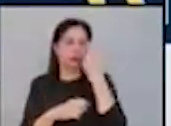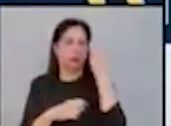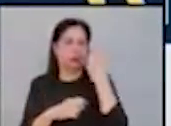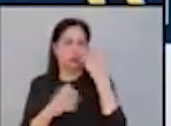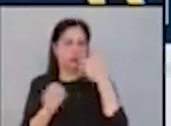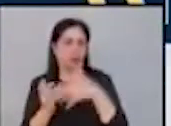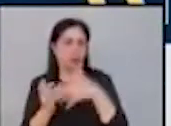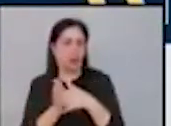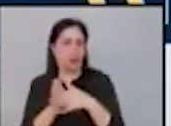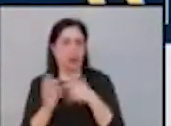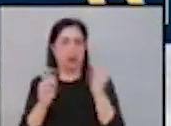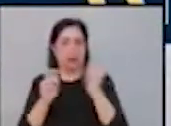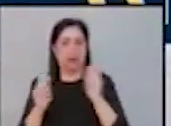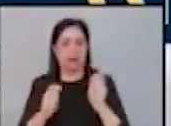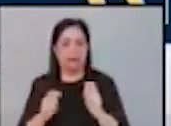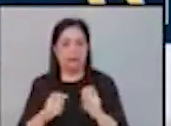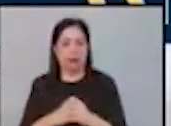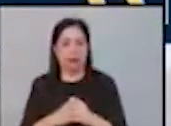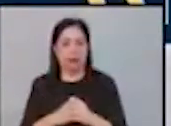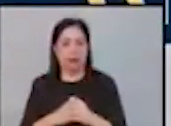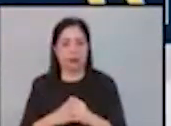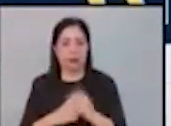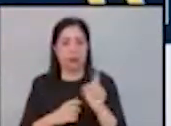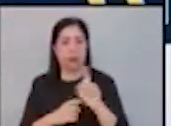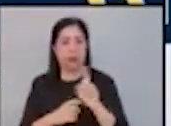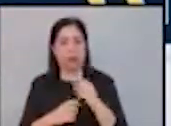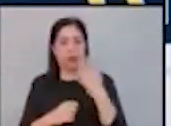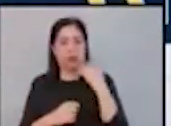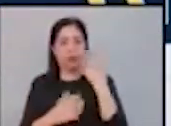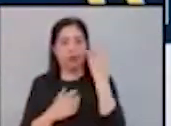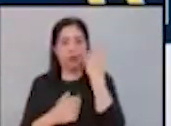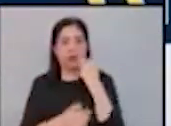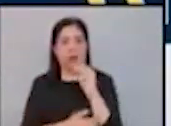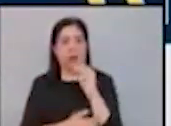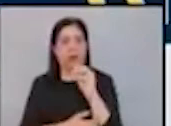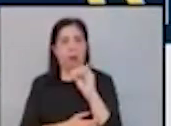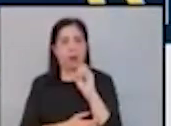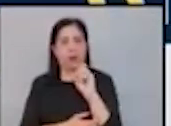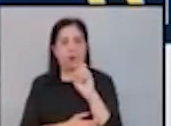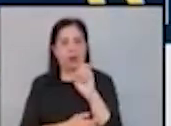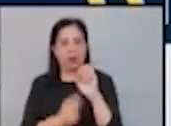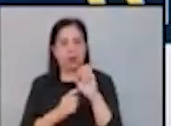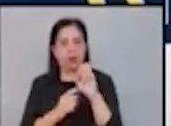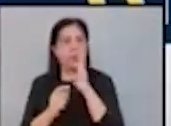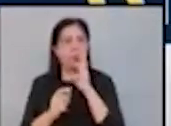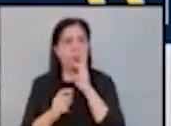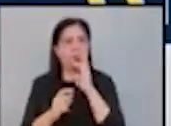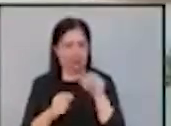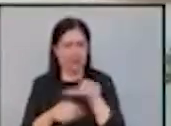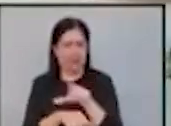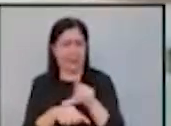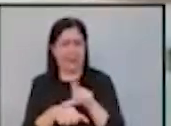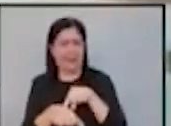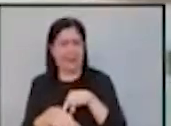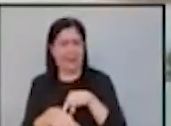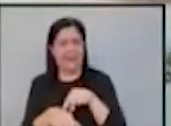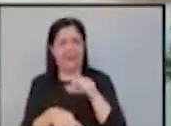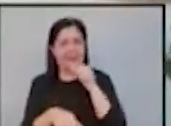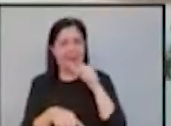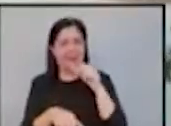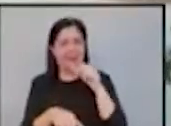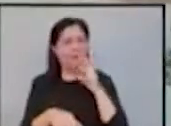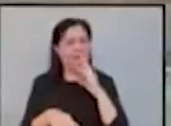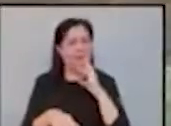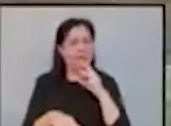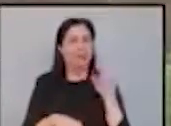bagyo ay yung kawalan po ng moisture dahil nga po ay mainland Luzon po yung dadaanan niya. Sa Sierra Madre